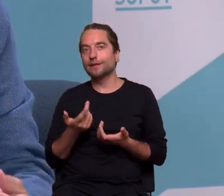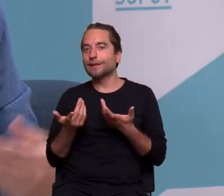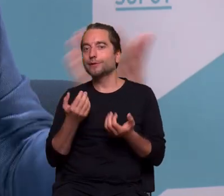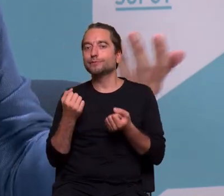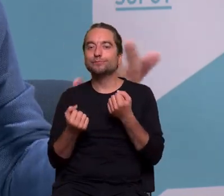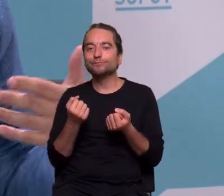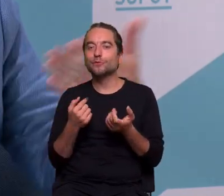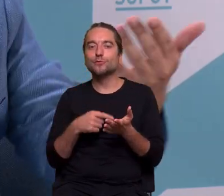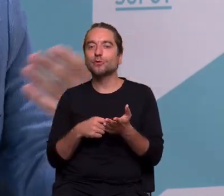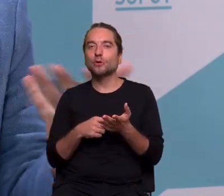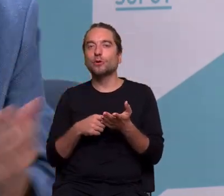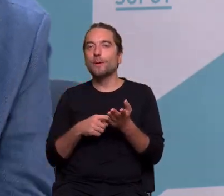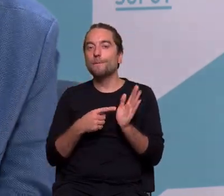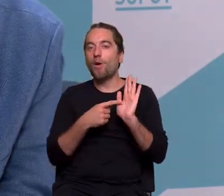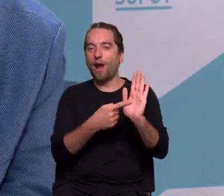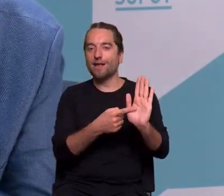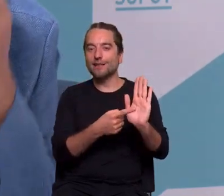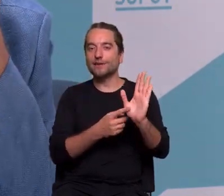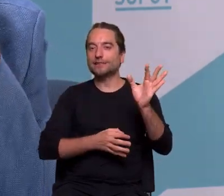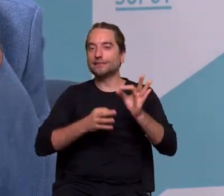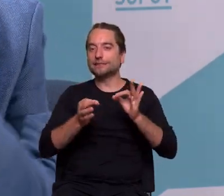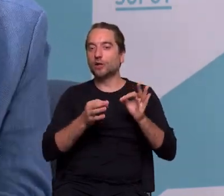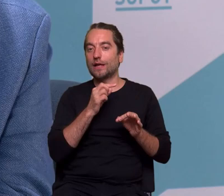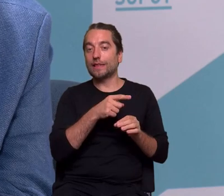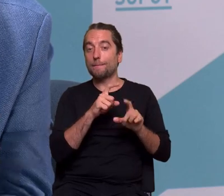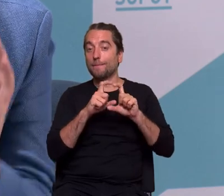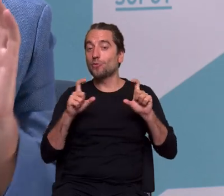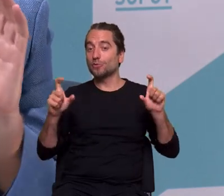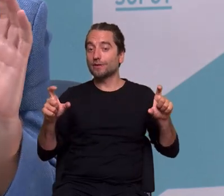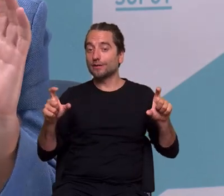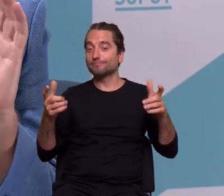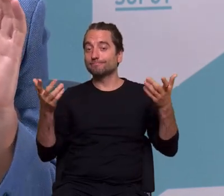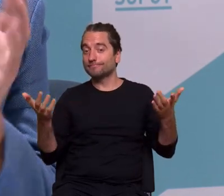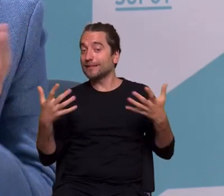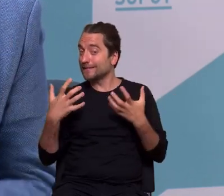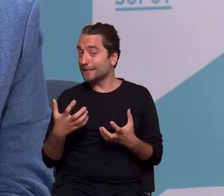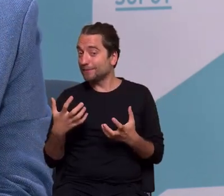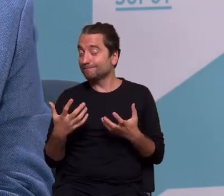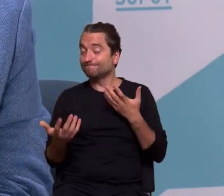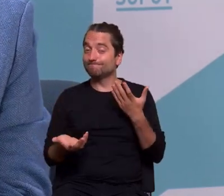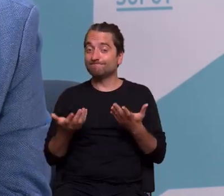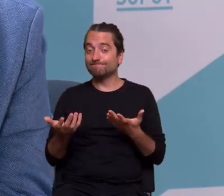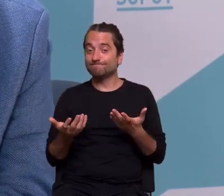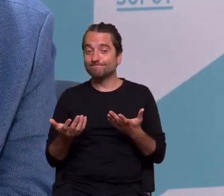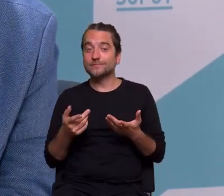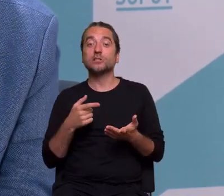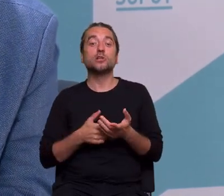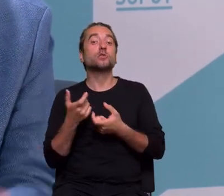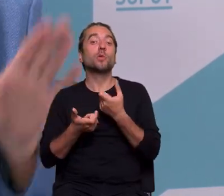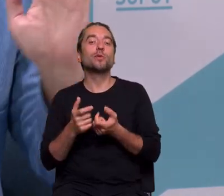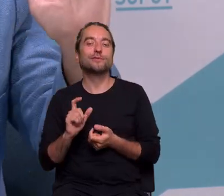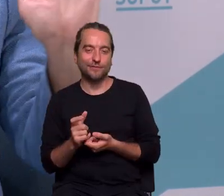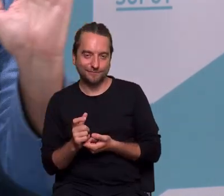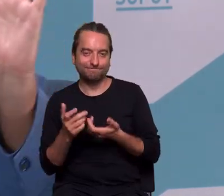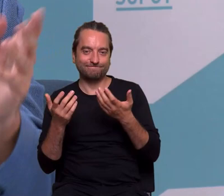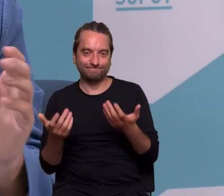chcemy odsłaniać jakby historię budynku. Jest jakiś dość sprytny zabieg został zastosowany, to